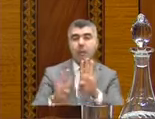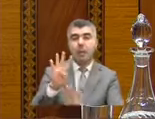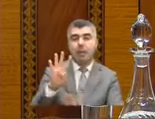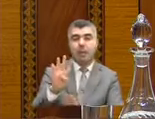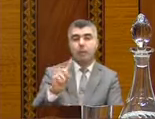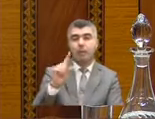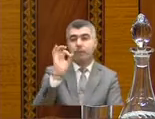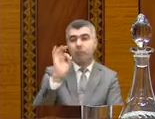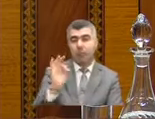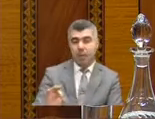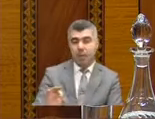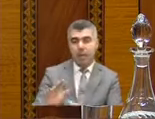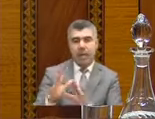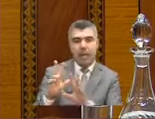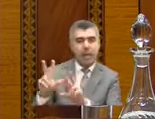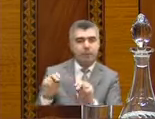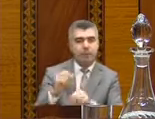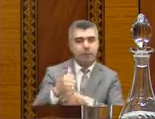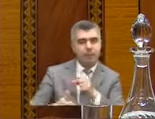وذلك خلال نفس الفترة.